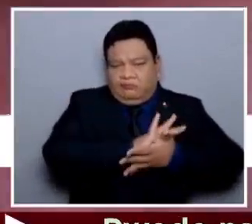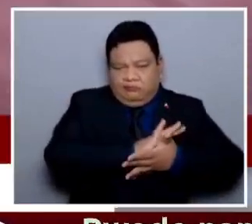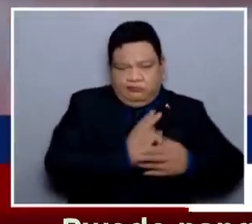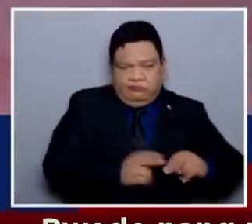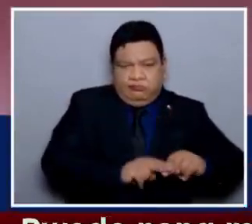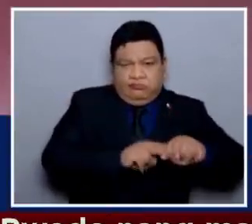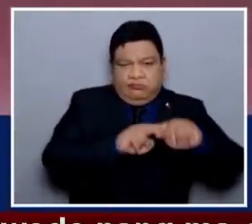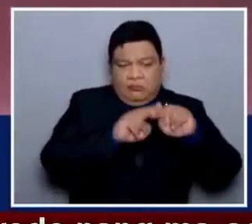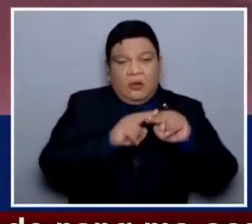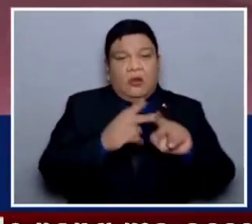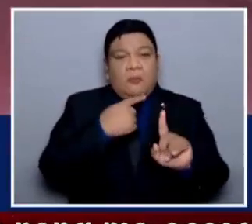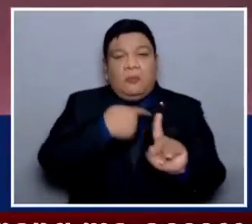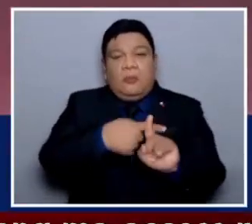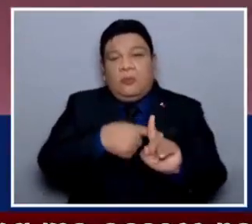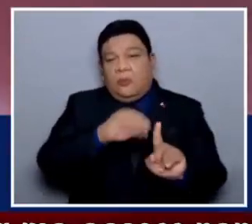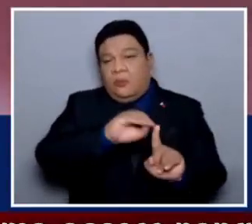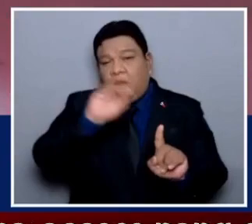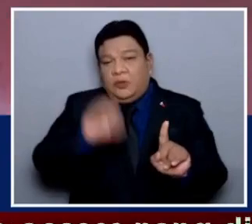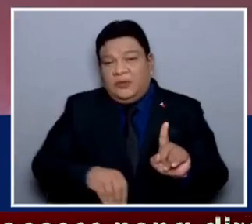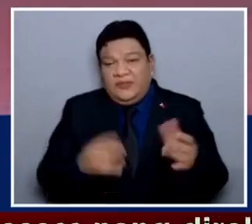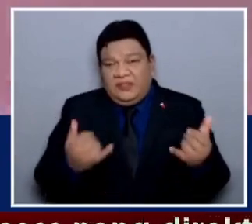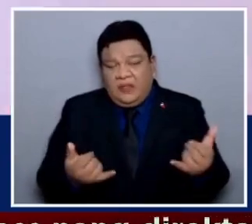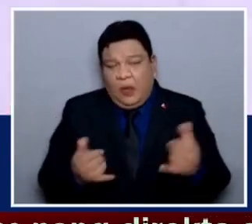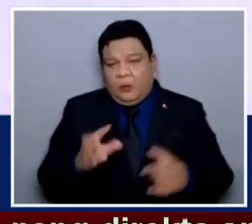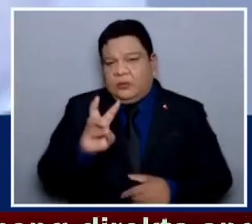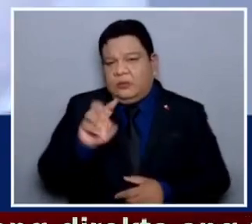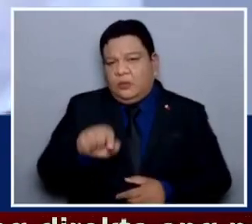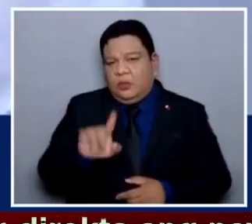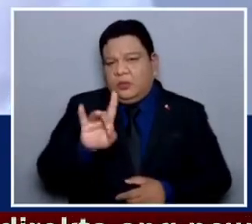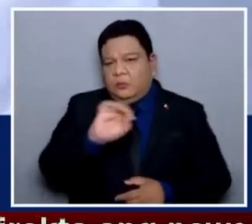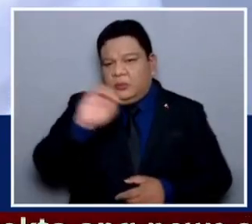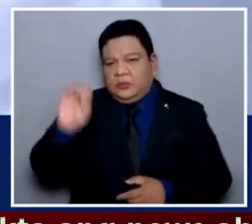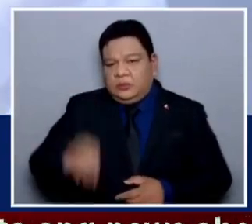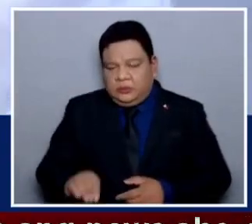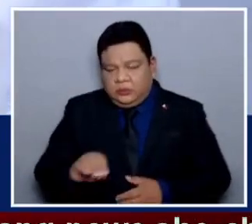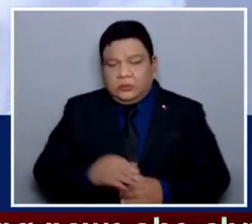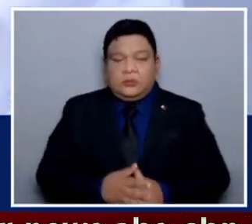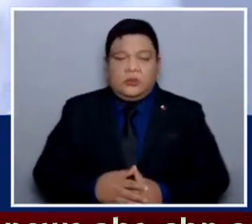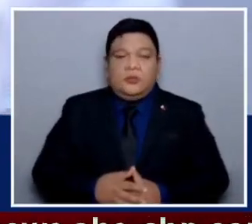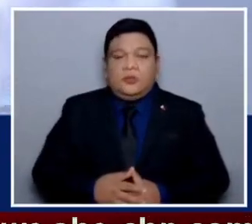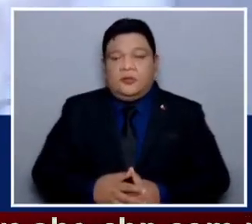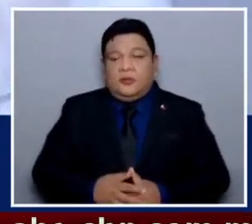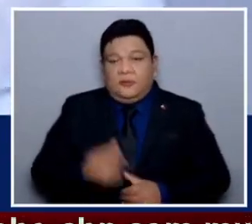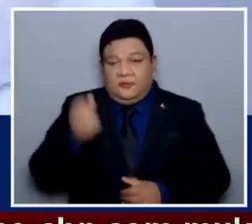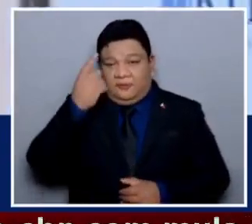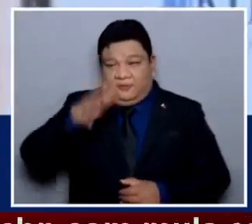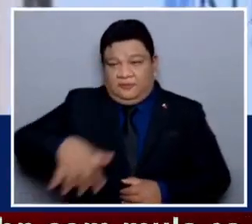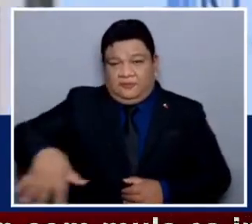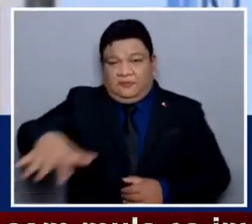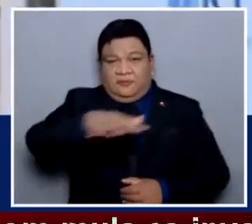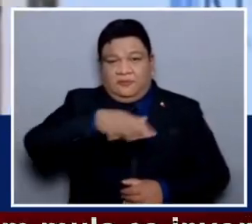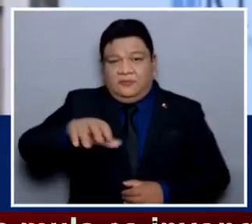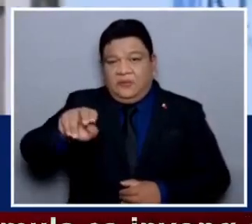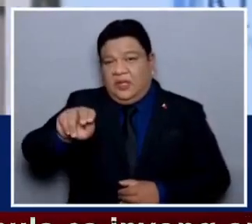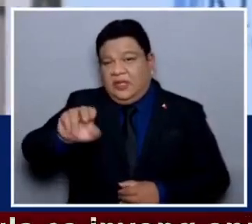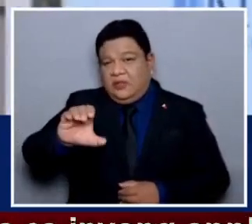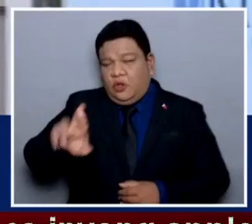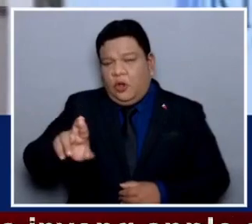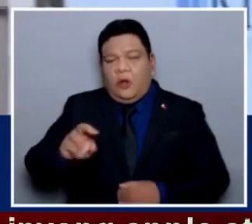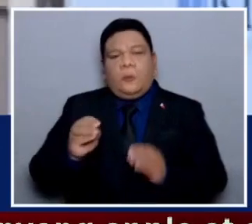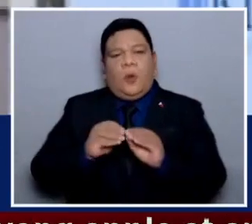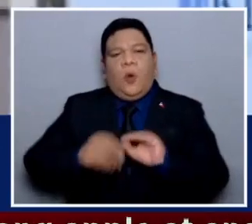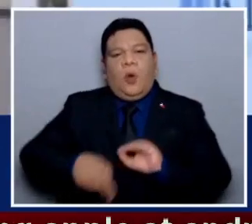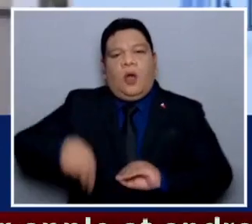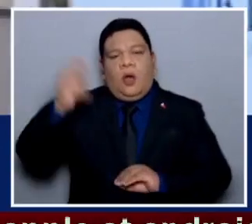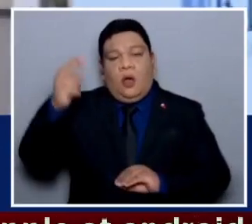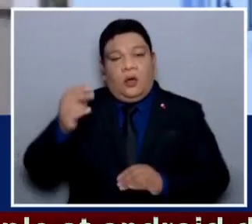ang positivity rate na 6.8% na sa buong bansa. Para sa National Capital Region, mas mataas pa ang numero